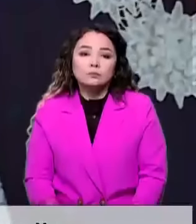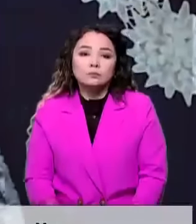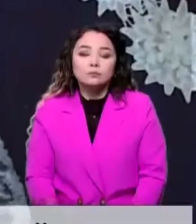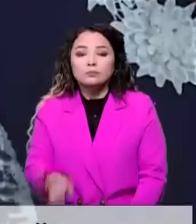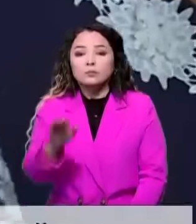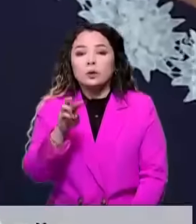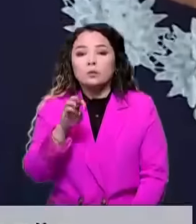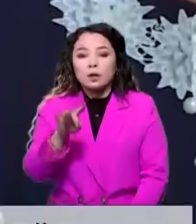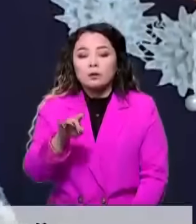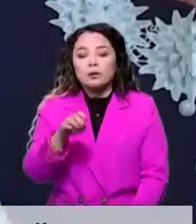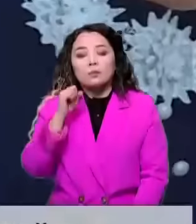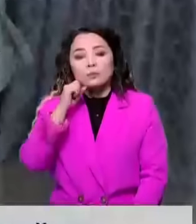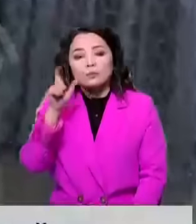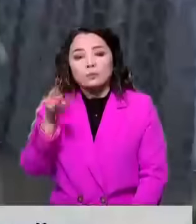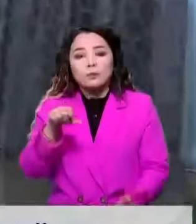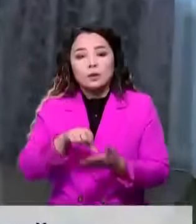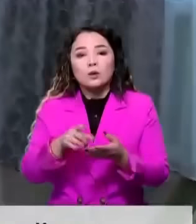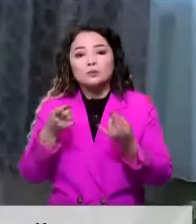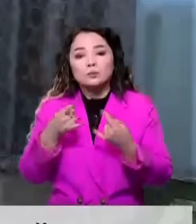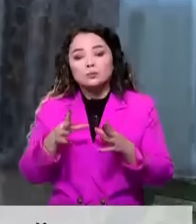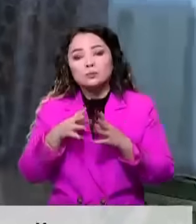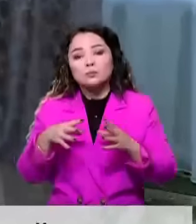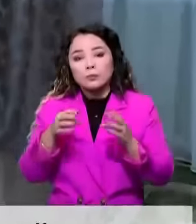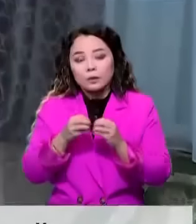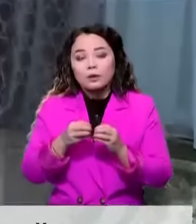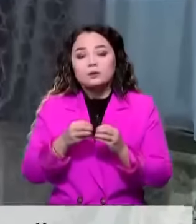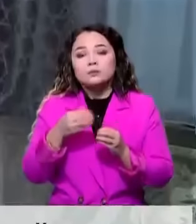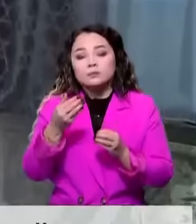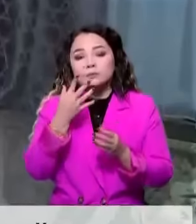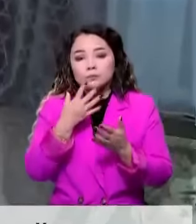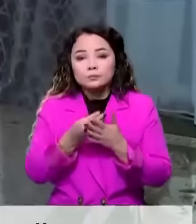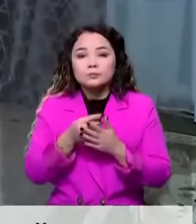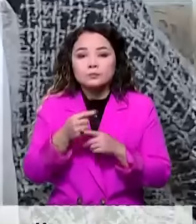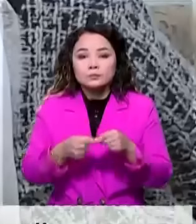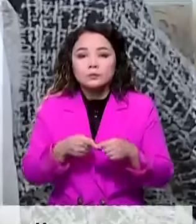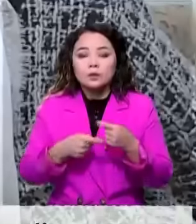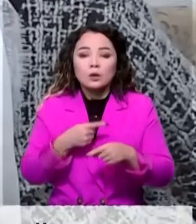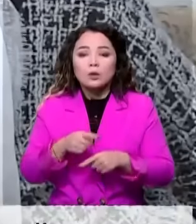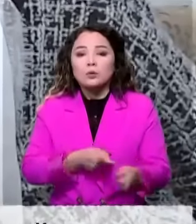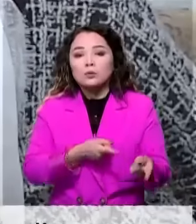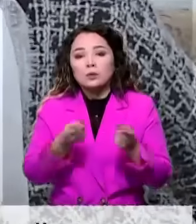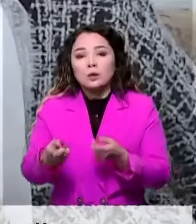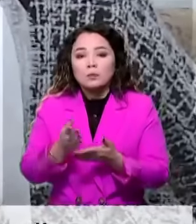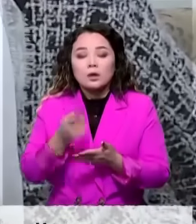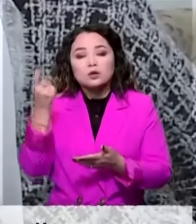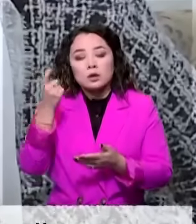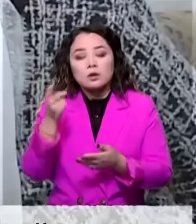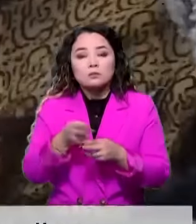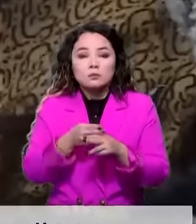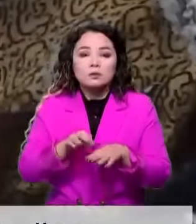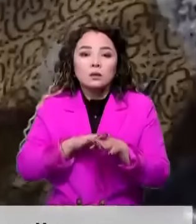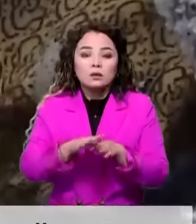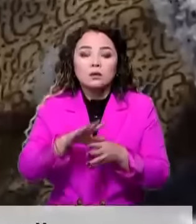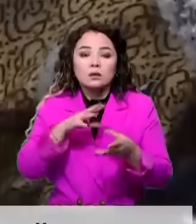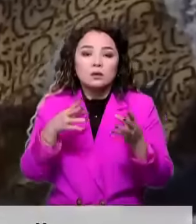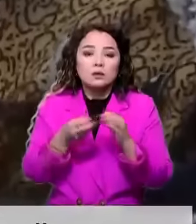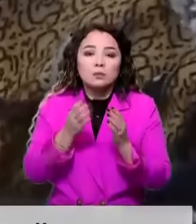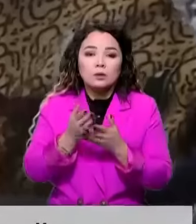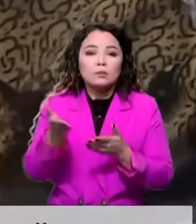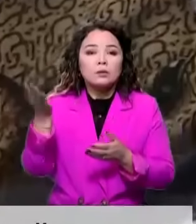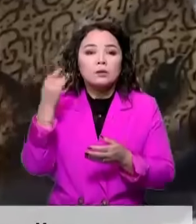Тұмар апа шет ауданында дүниеге келген, тұрмыс құрғаннан кейін Нұра ауданы Кертінді ауылына көшіп келген. Айтуынша шаруашылыққа ерте жастан араласыпты. Ол